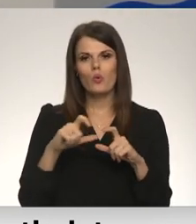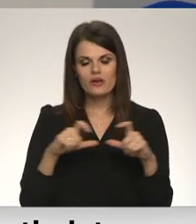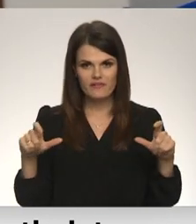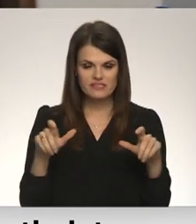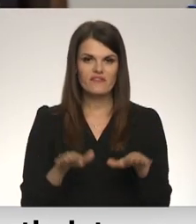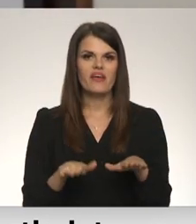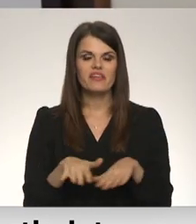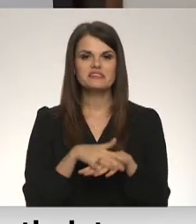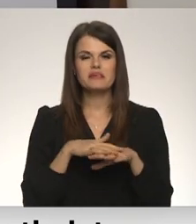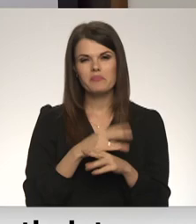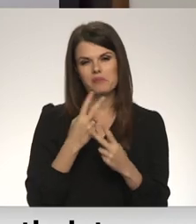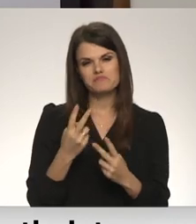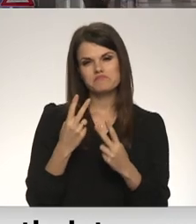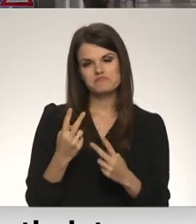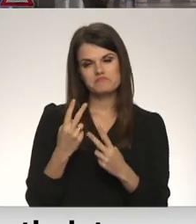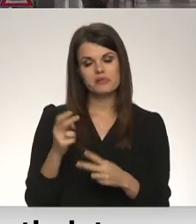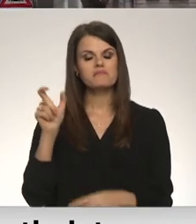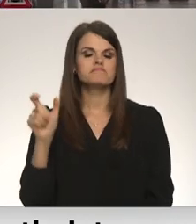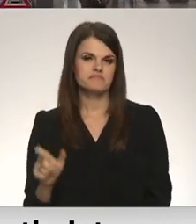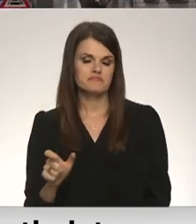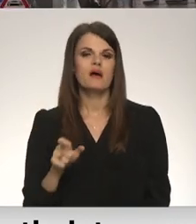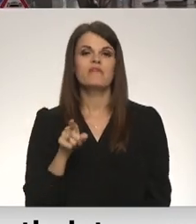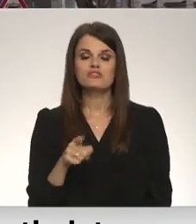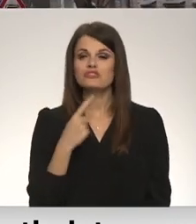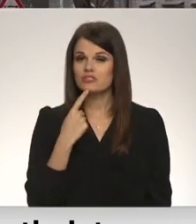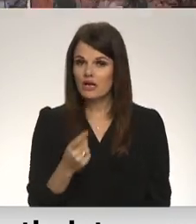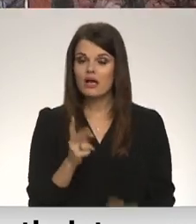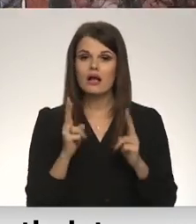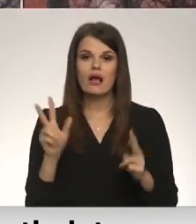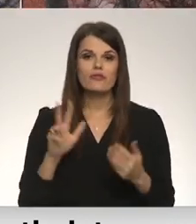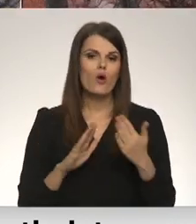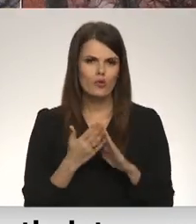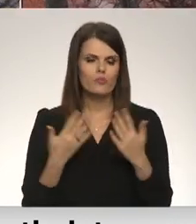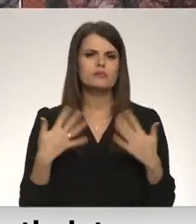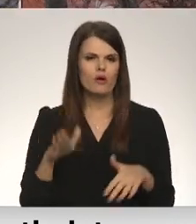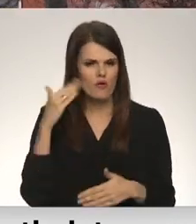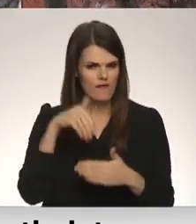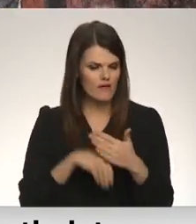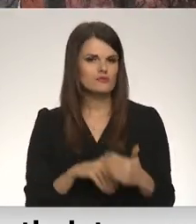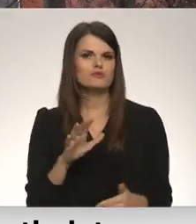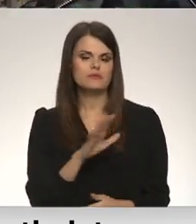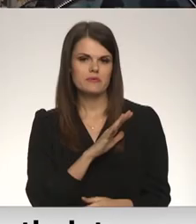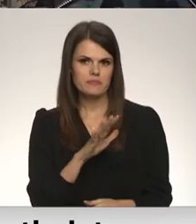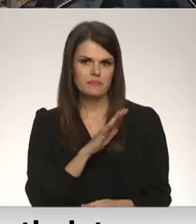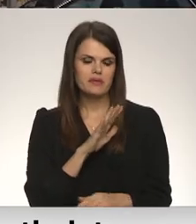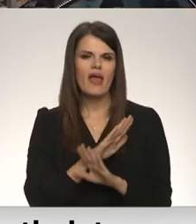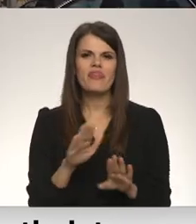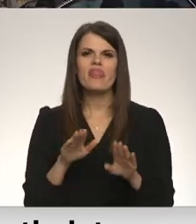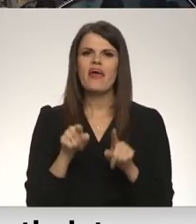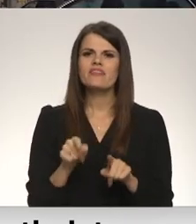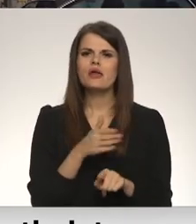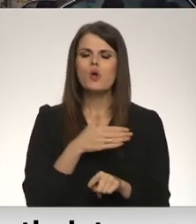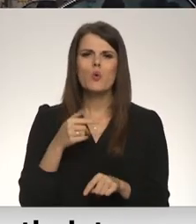vietējās sabiedrības vērotājs Dimitrijs Oļhnovičs RTV atgādina, ka Daugavpils jau vēsturiski ir bijusi ne tik ļoti krieviska, kā